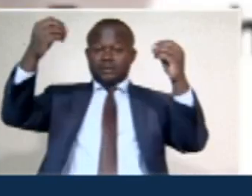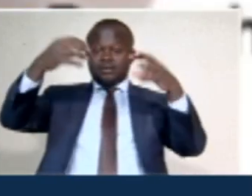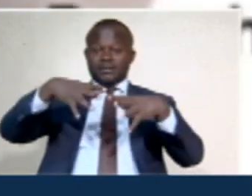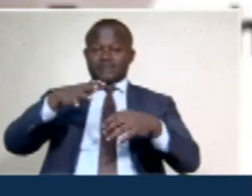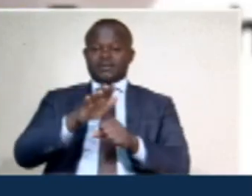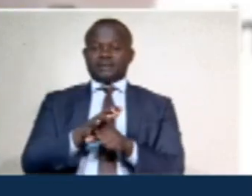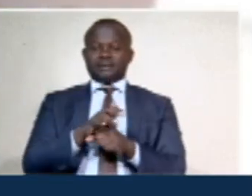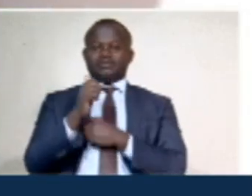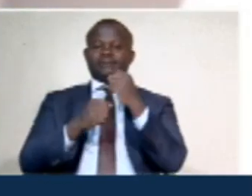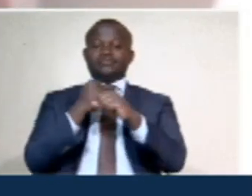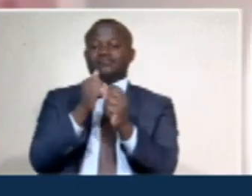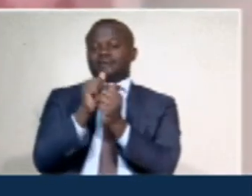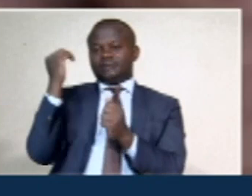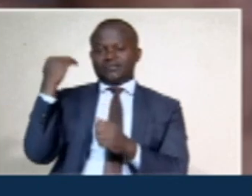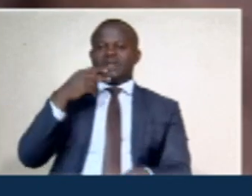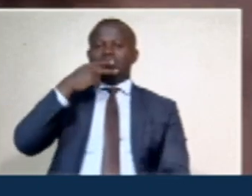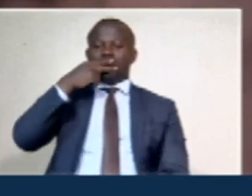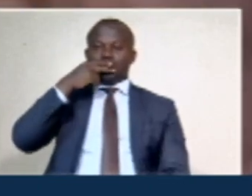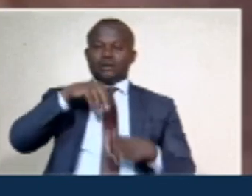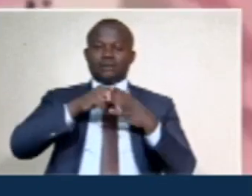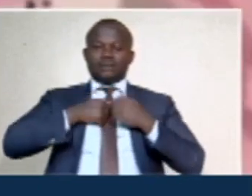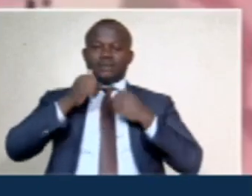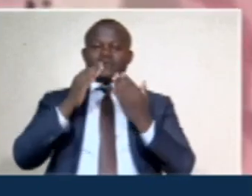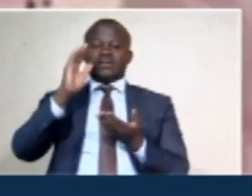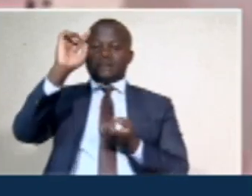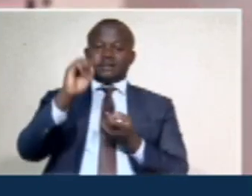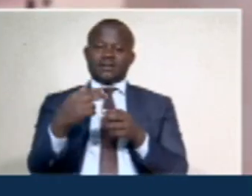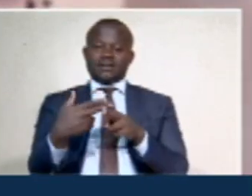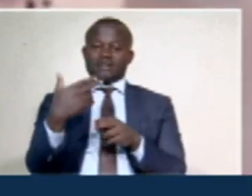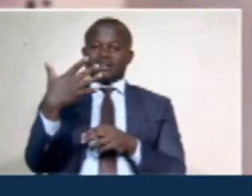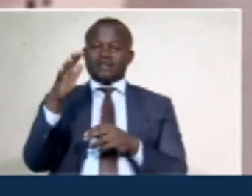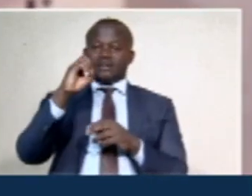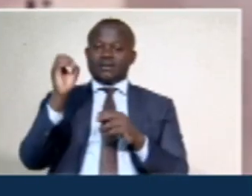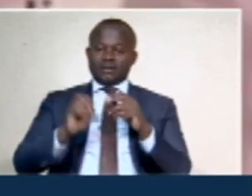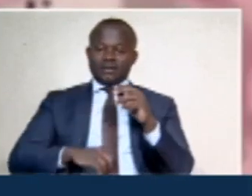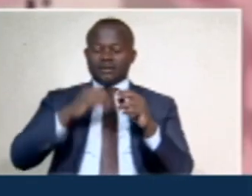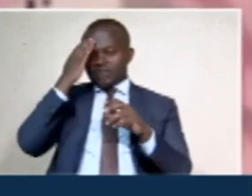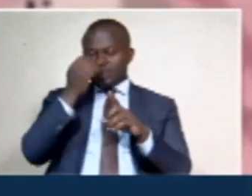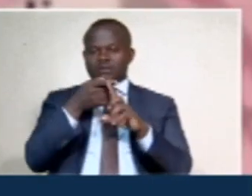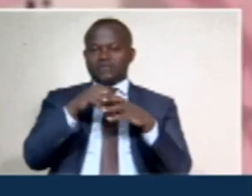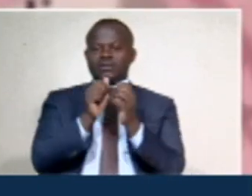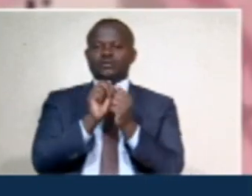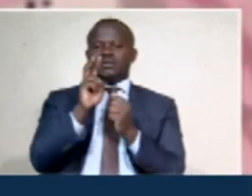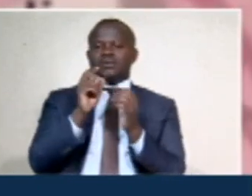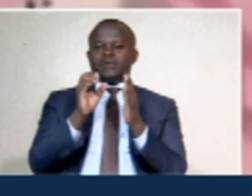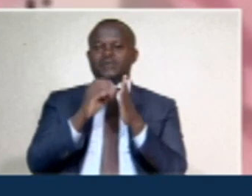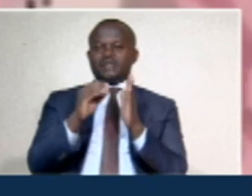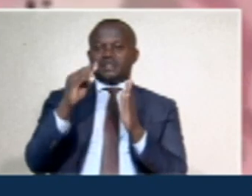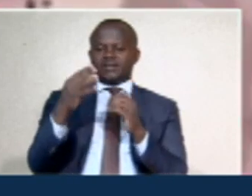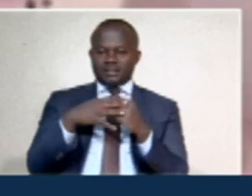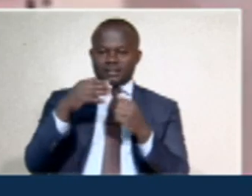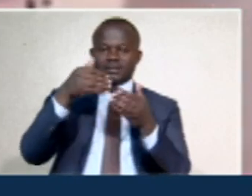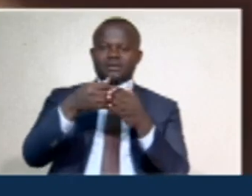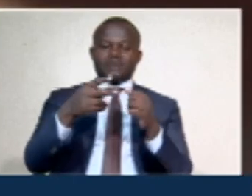cyane. Mu myaka 10 ishize abanywa bitabi mu Rwanda bagabanutse ku kigereranyo cya 5% kuko bavuye kuri 12.9% bagera